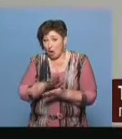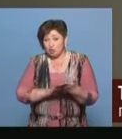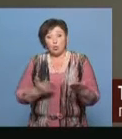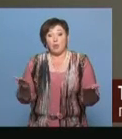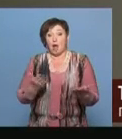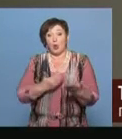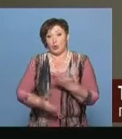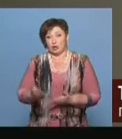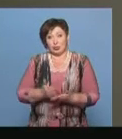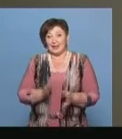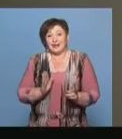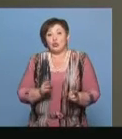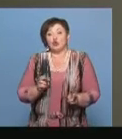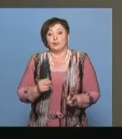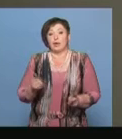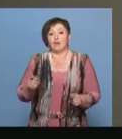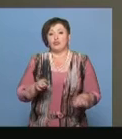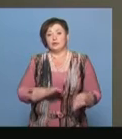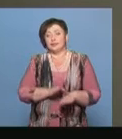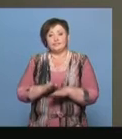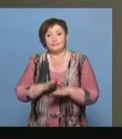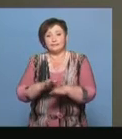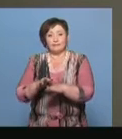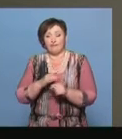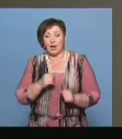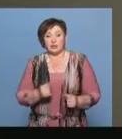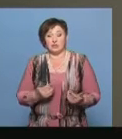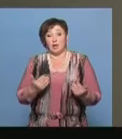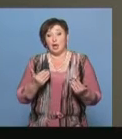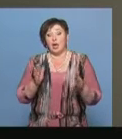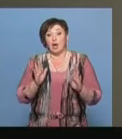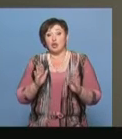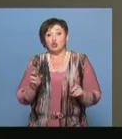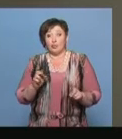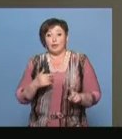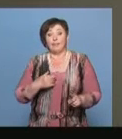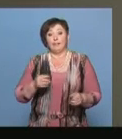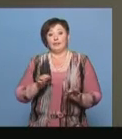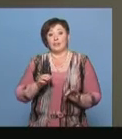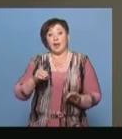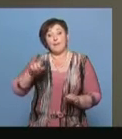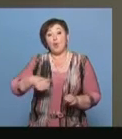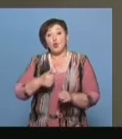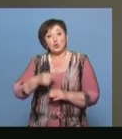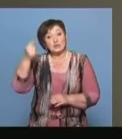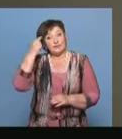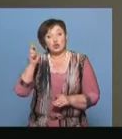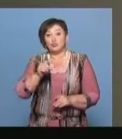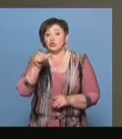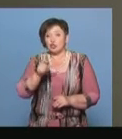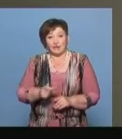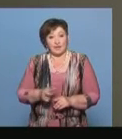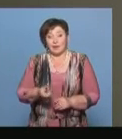результат. Это не то, чтобы кого-то схватить за рукав, а самое главное, чтобы мотивировать на то, чтобы человек не